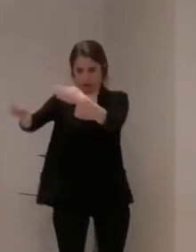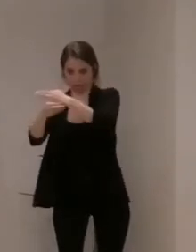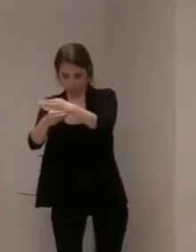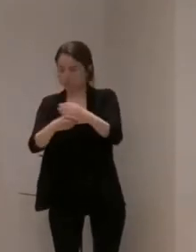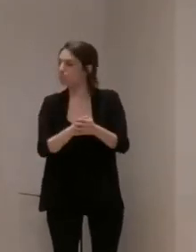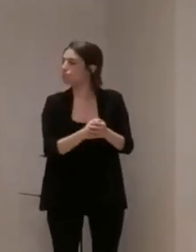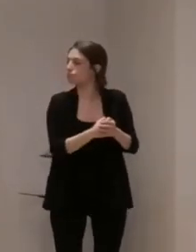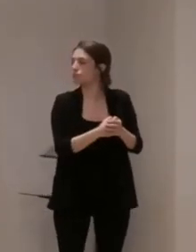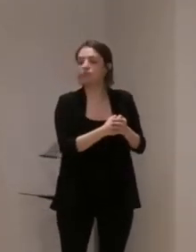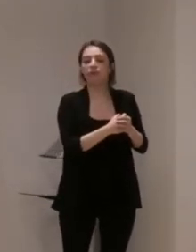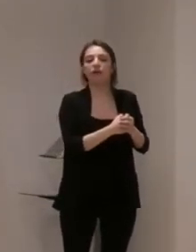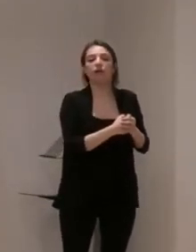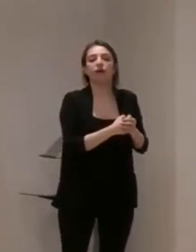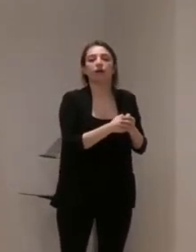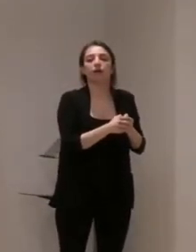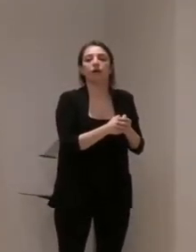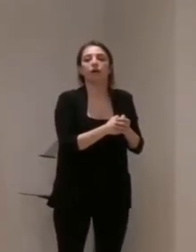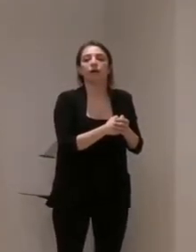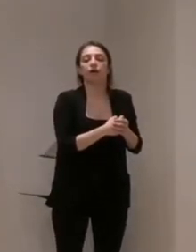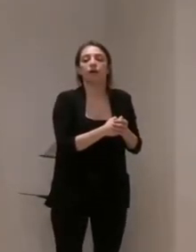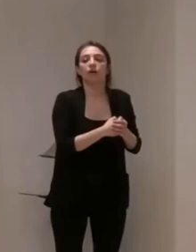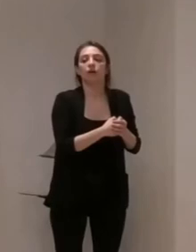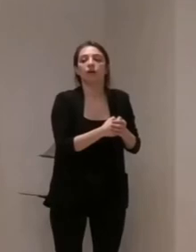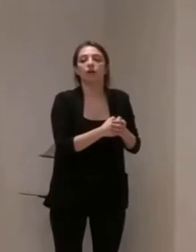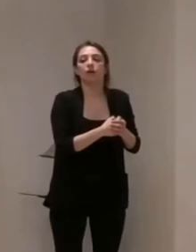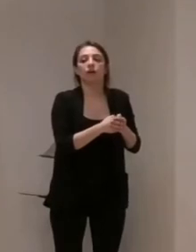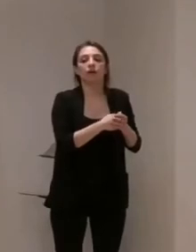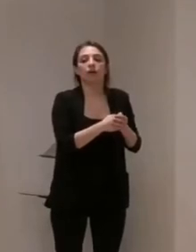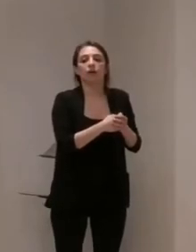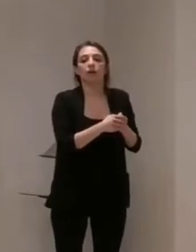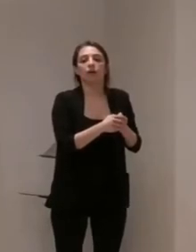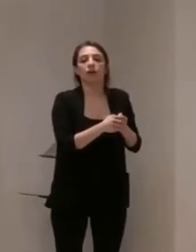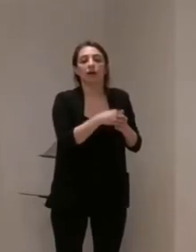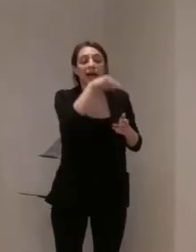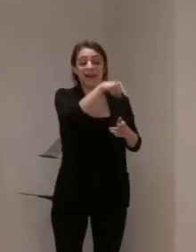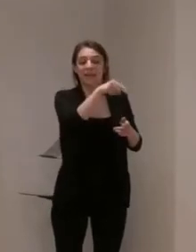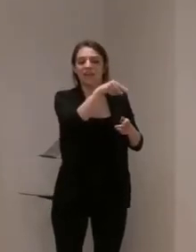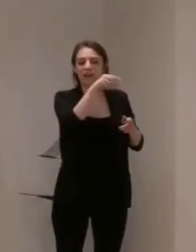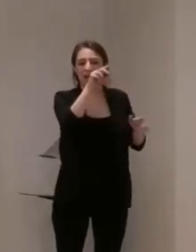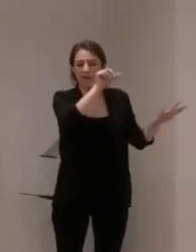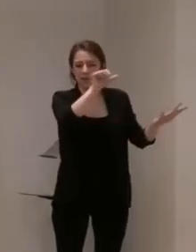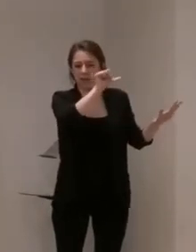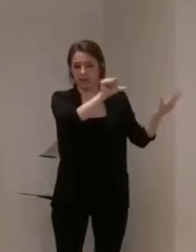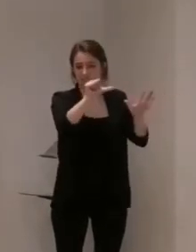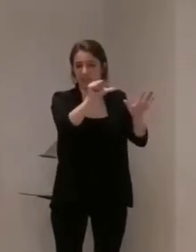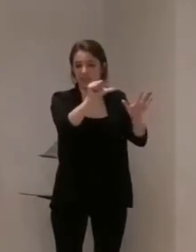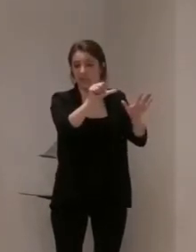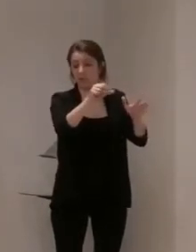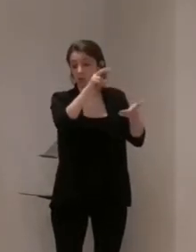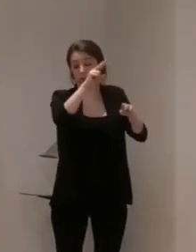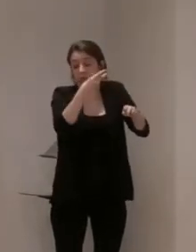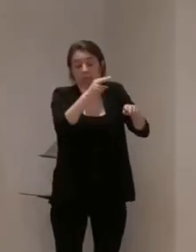Sí, en Esports i Blasell. En Esports i Blasell. I en aquest acte doncs, es va fer com un manifest